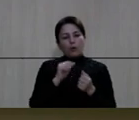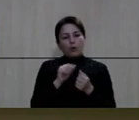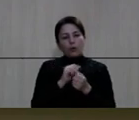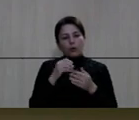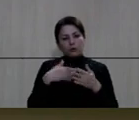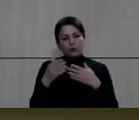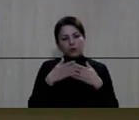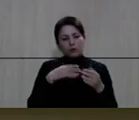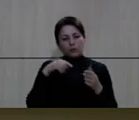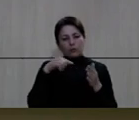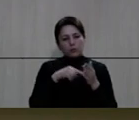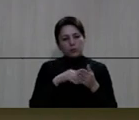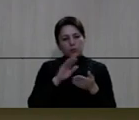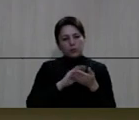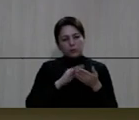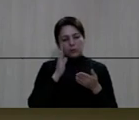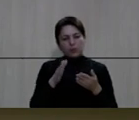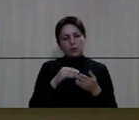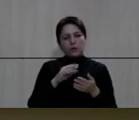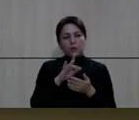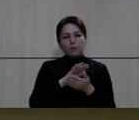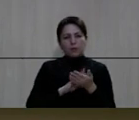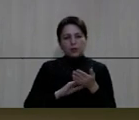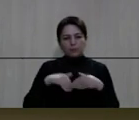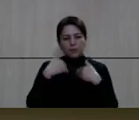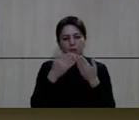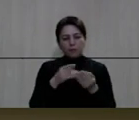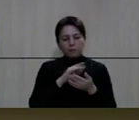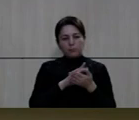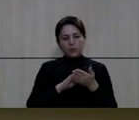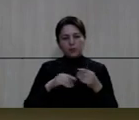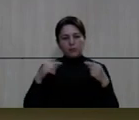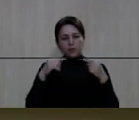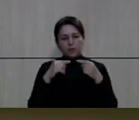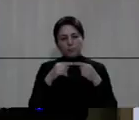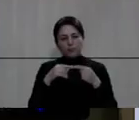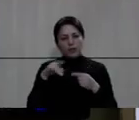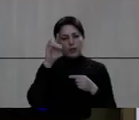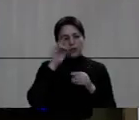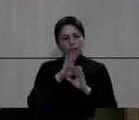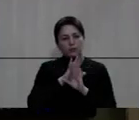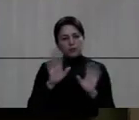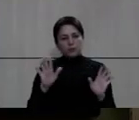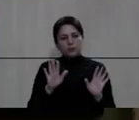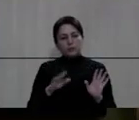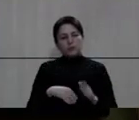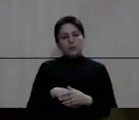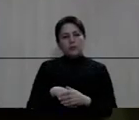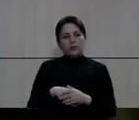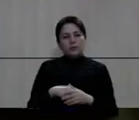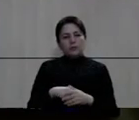qismiga yoziladi. Demak, matn beriladi. Matn ham albatta bexato berilishi kerak